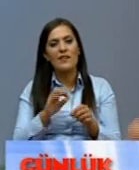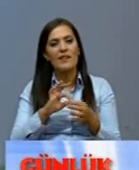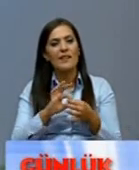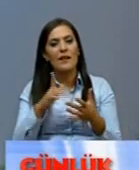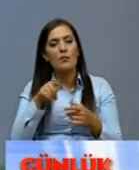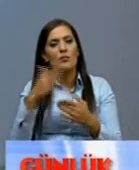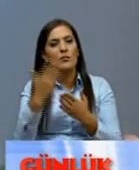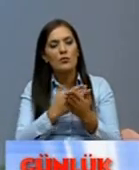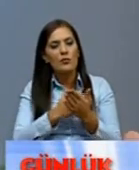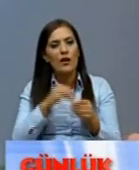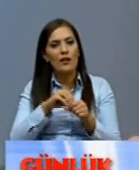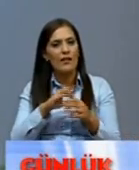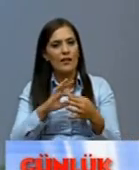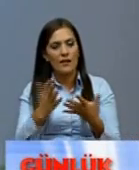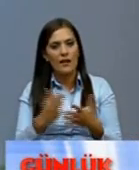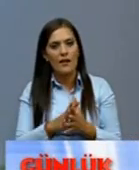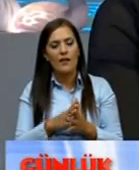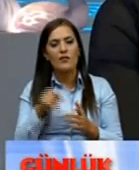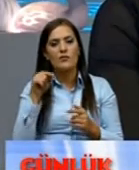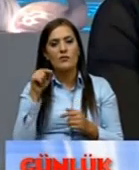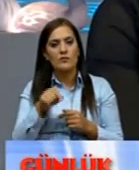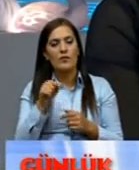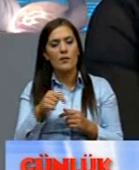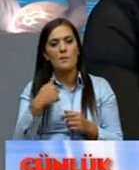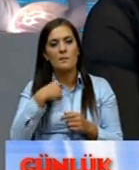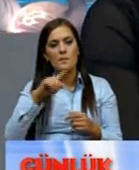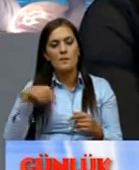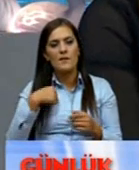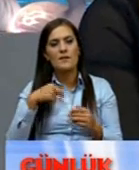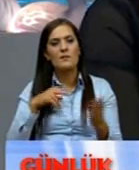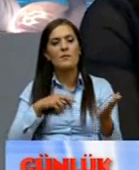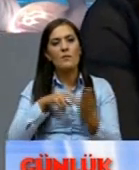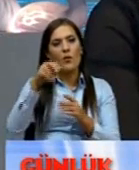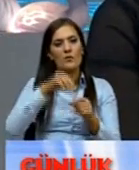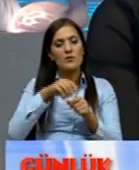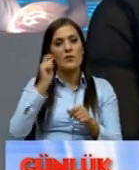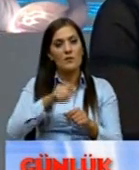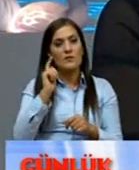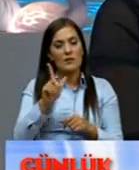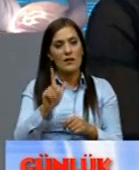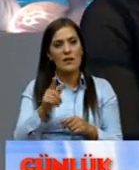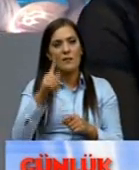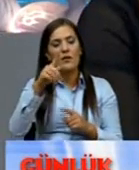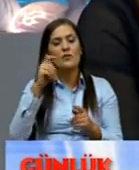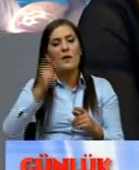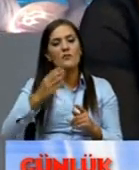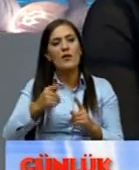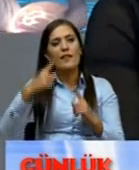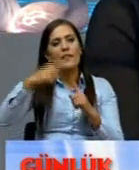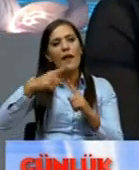Nedir bu işin kuralı? Tabii ki. Şöyle bizim podyumda yapmamız gereken zorunlu olan T yürüyüşümüz